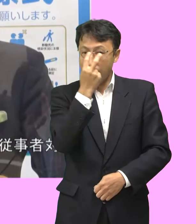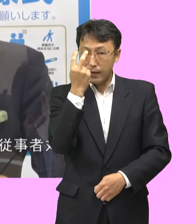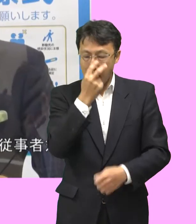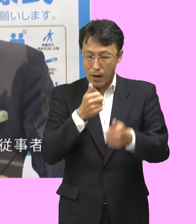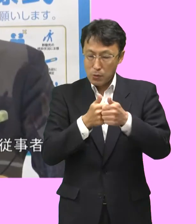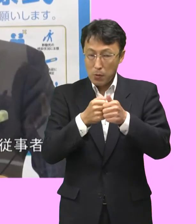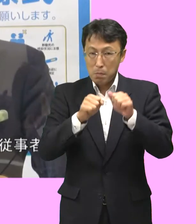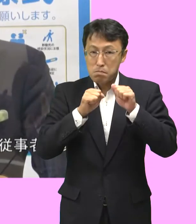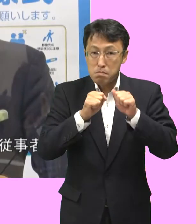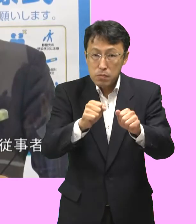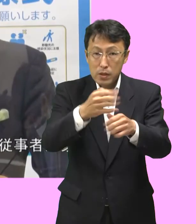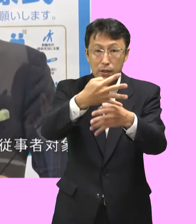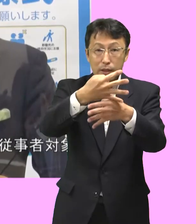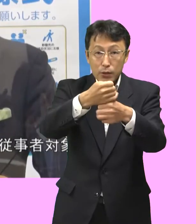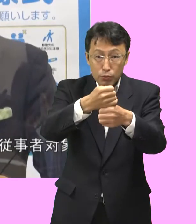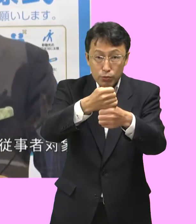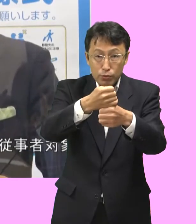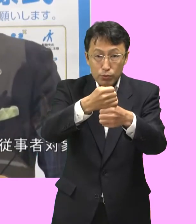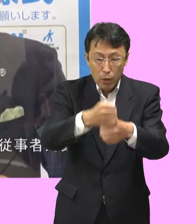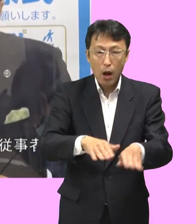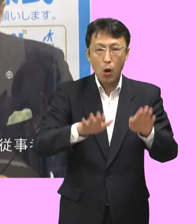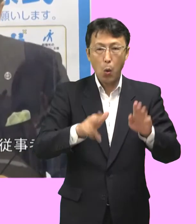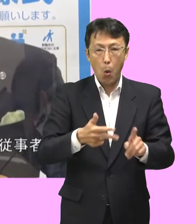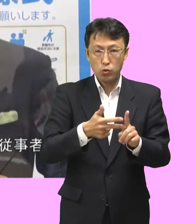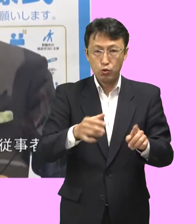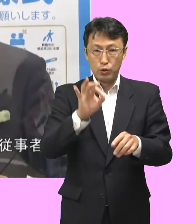今週の金曜日23日から、